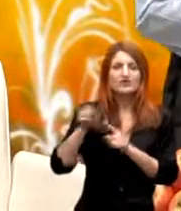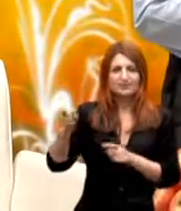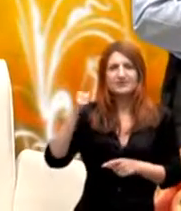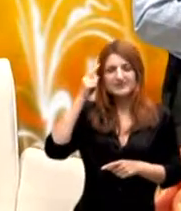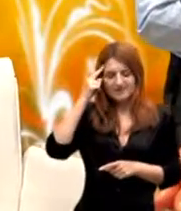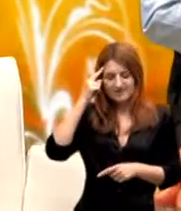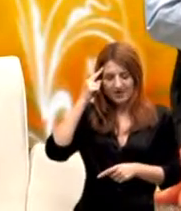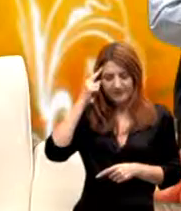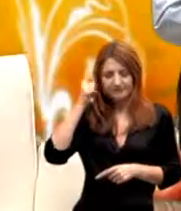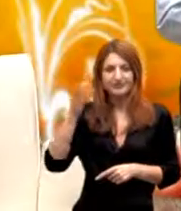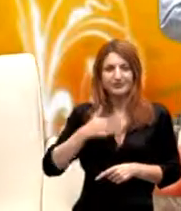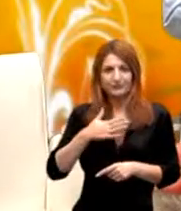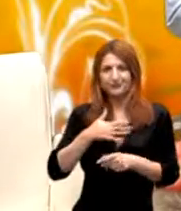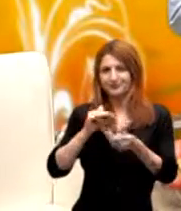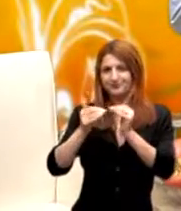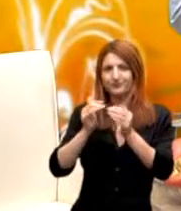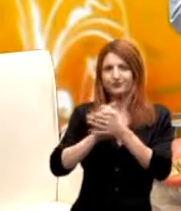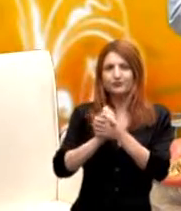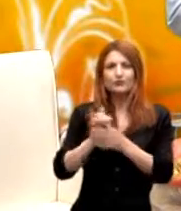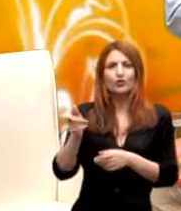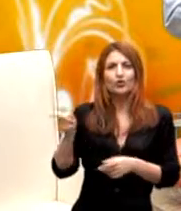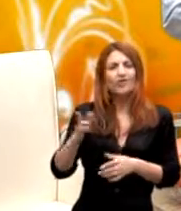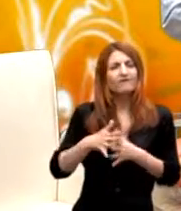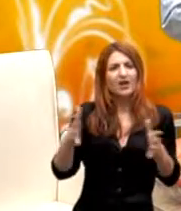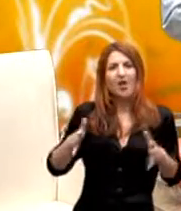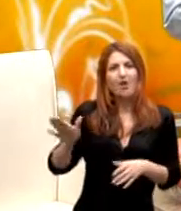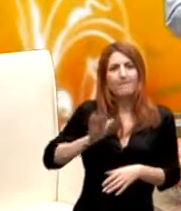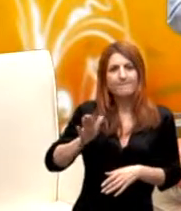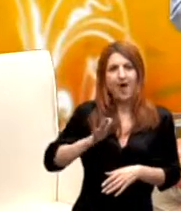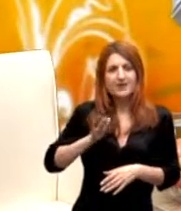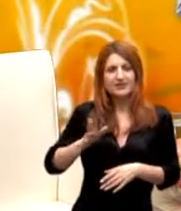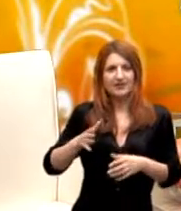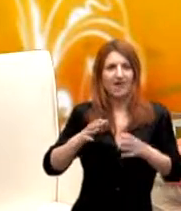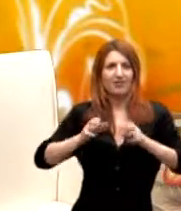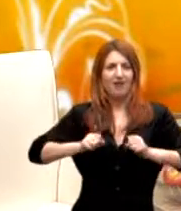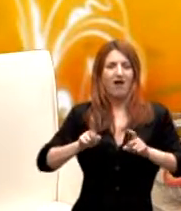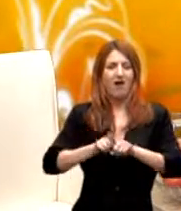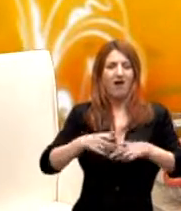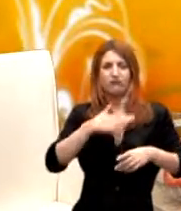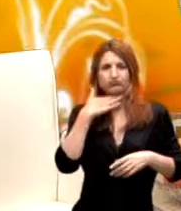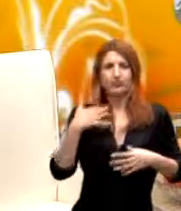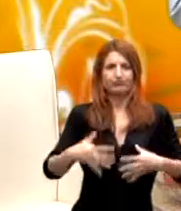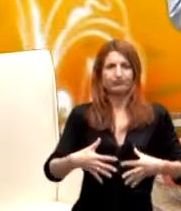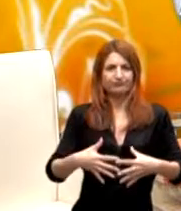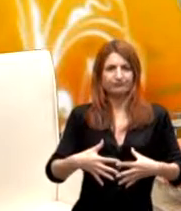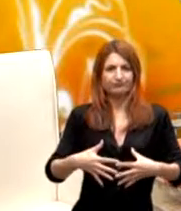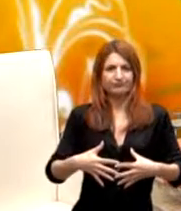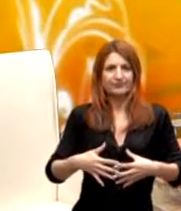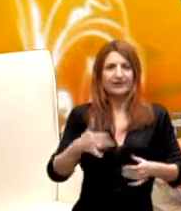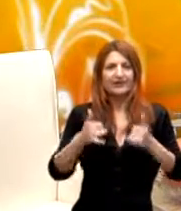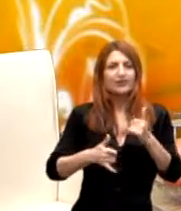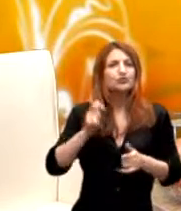svojih druženja sa liječnicima. Kolika je to opasnost imati ovdje debljinu ili mi,